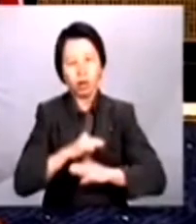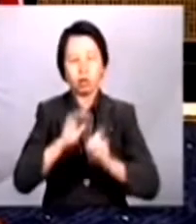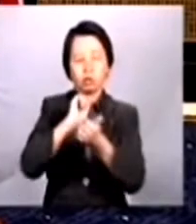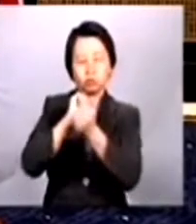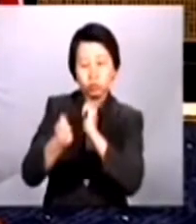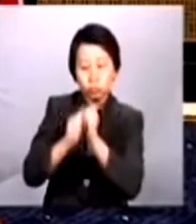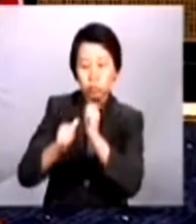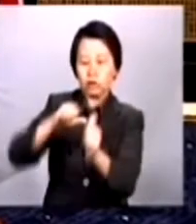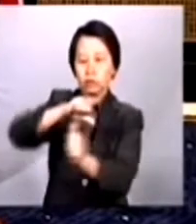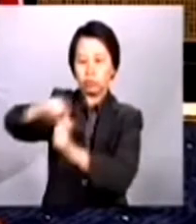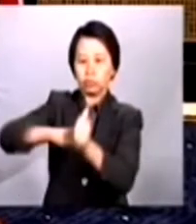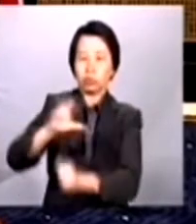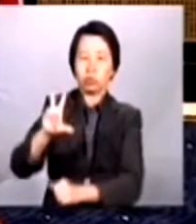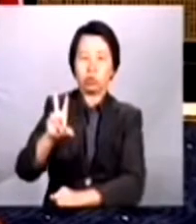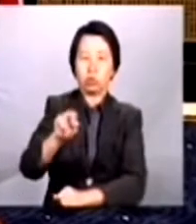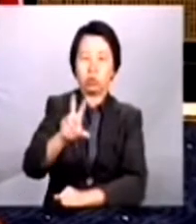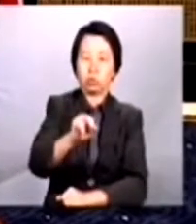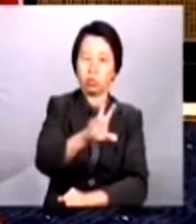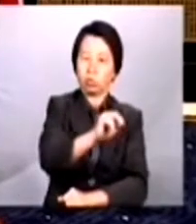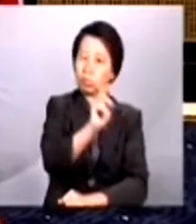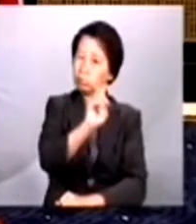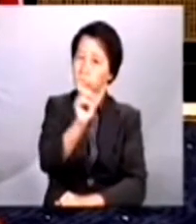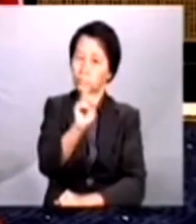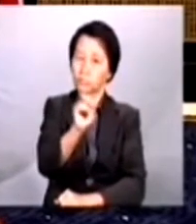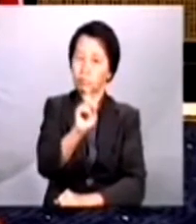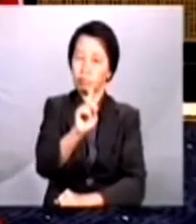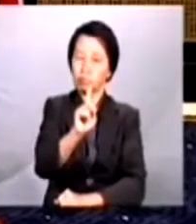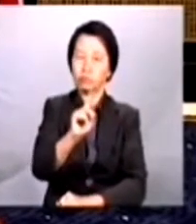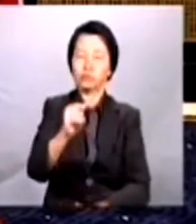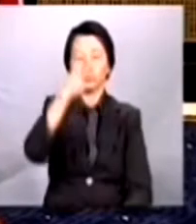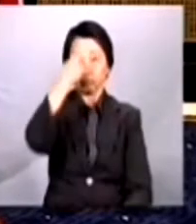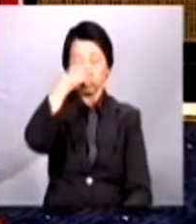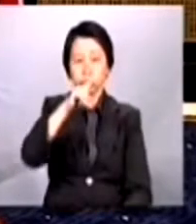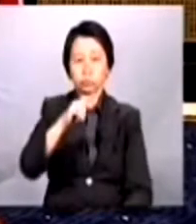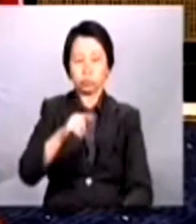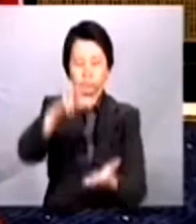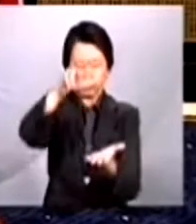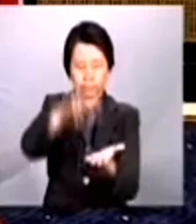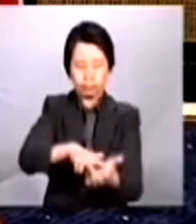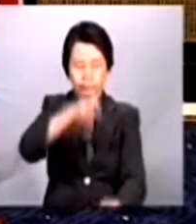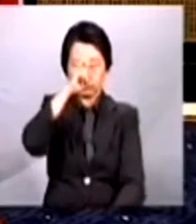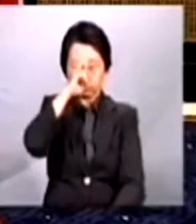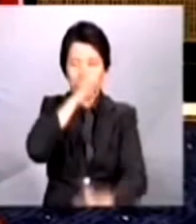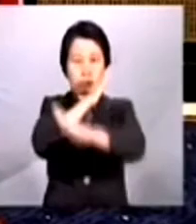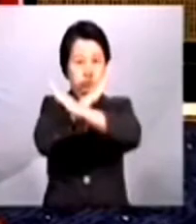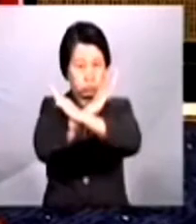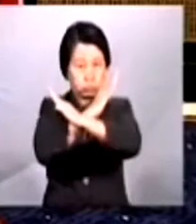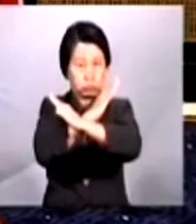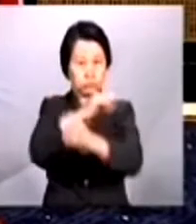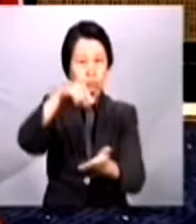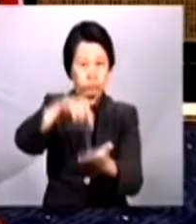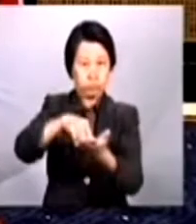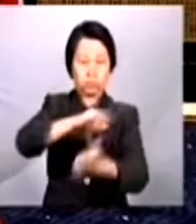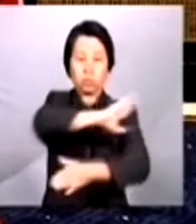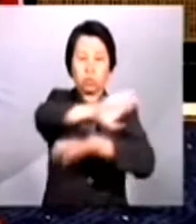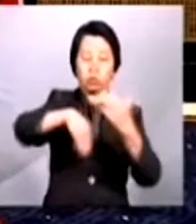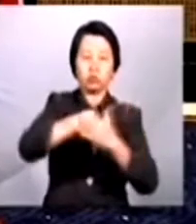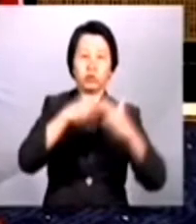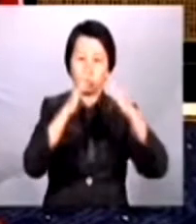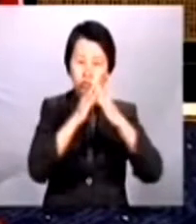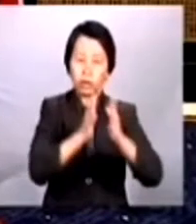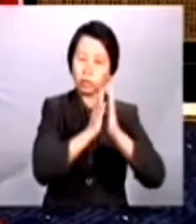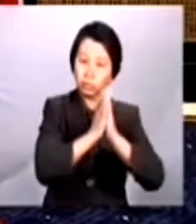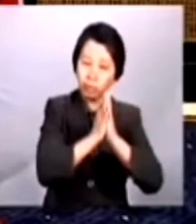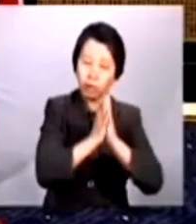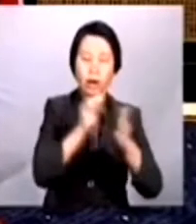sosial dan juga budaya Hai dan untuk menguasakan larang ini semua rumah